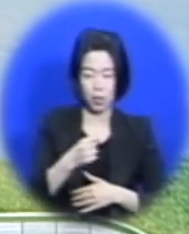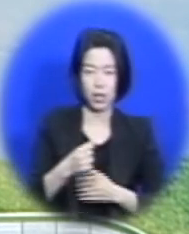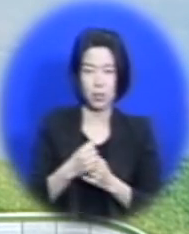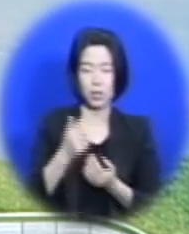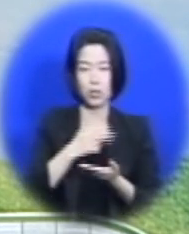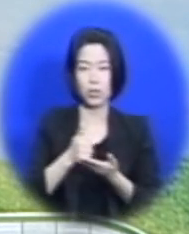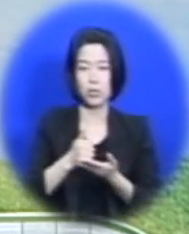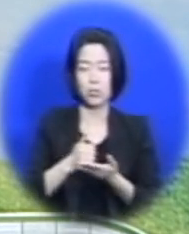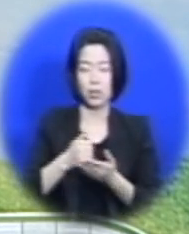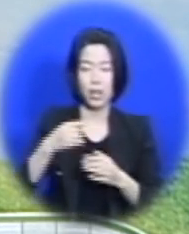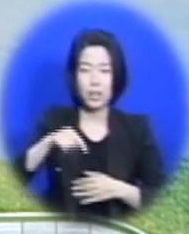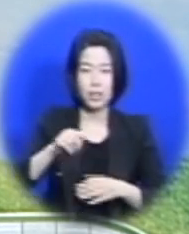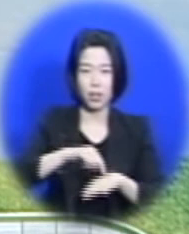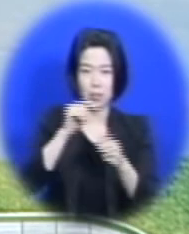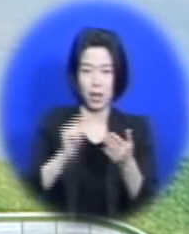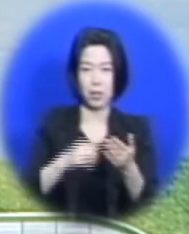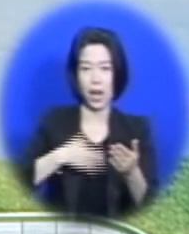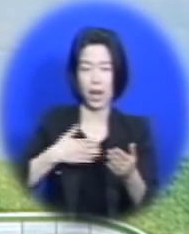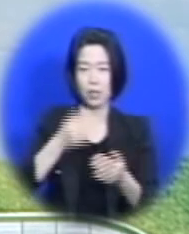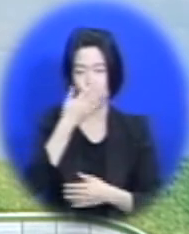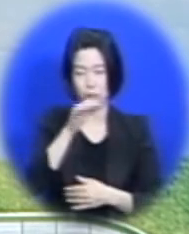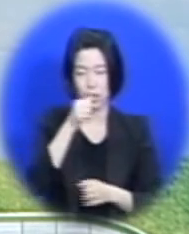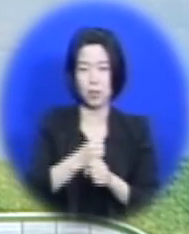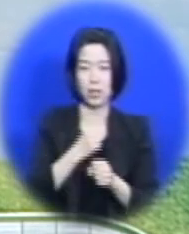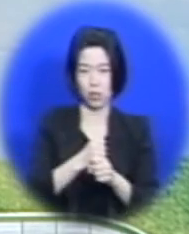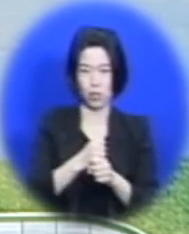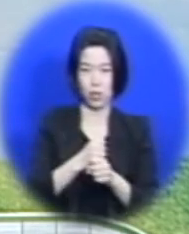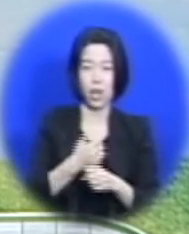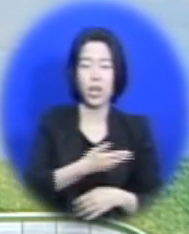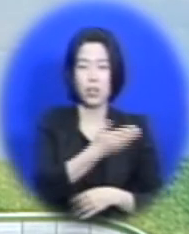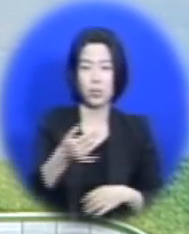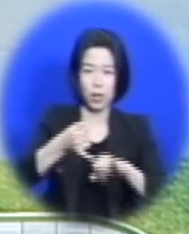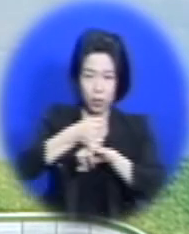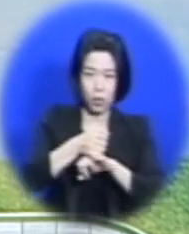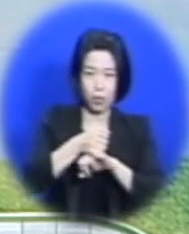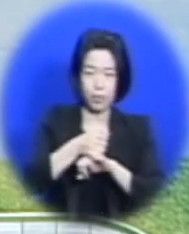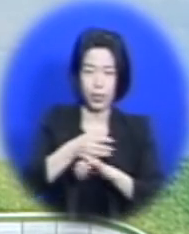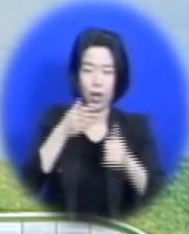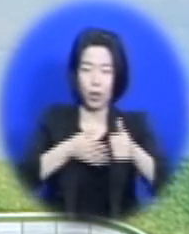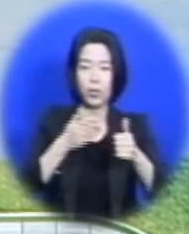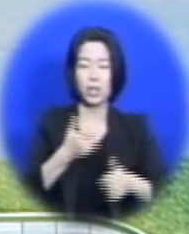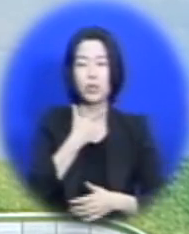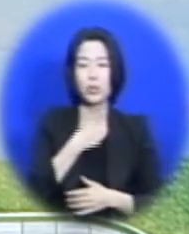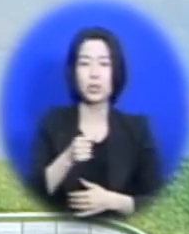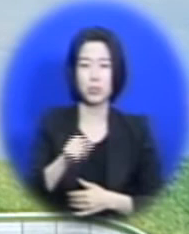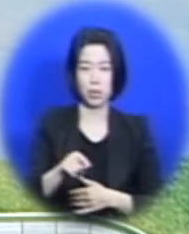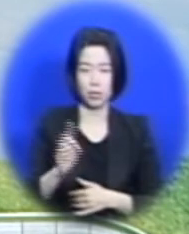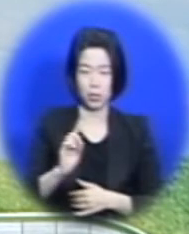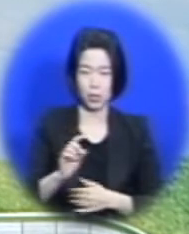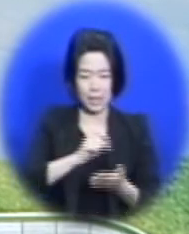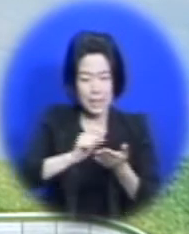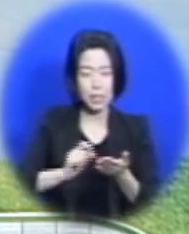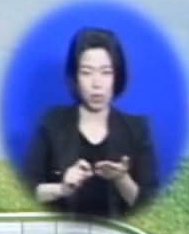마음에 그것을 알게 하십니다. 여러분에게 꼭 여러분에게 권해드리고 싶은 것은